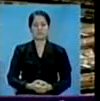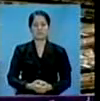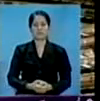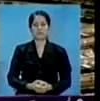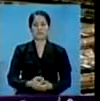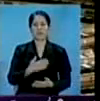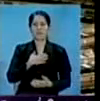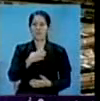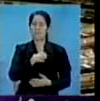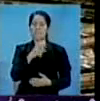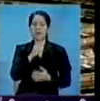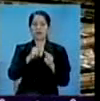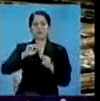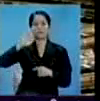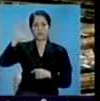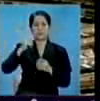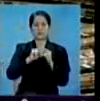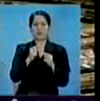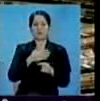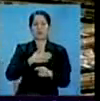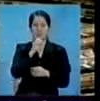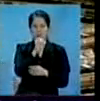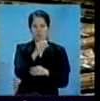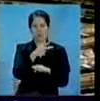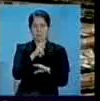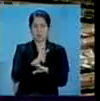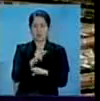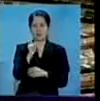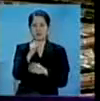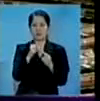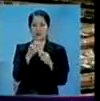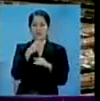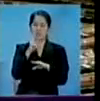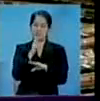ผมไม่อยากประท้วงครับท่านประธานนะครับแต่ว่าต้องบอกท่านประธานนะประท้วงประธานตามข้อบังคับข้อ8